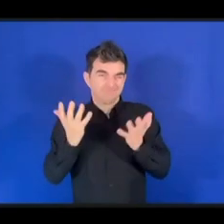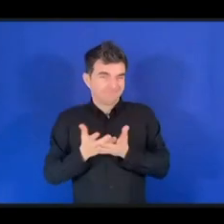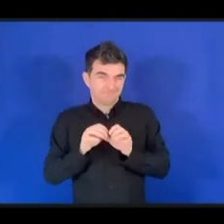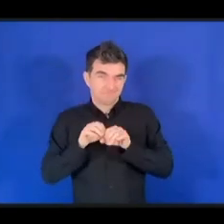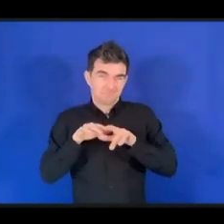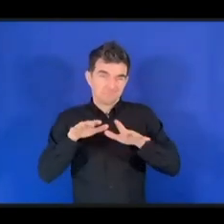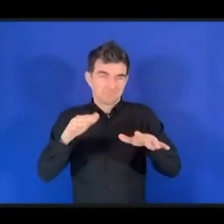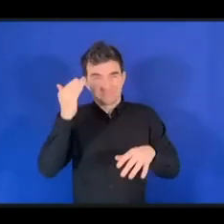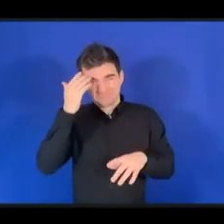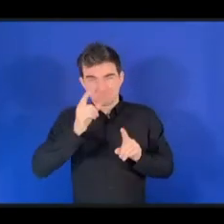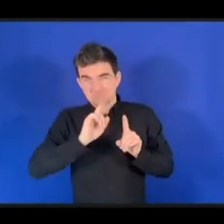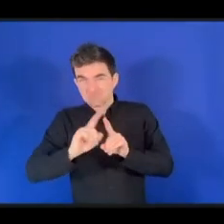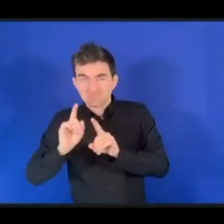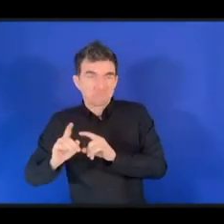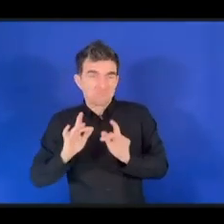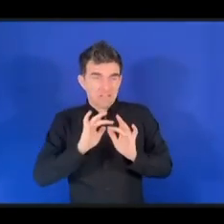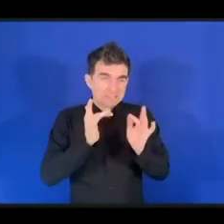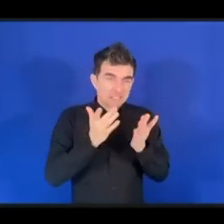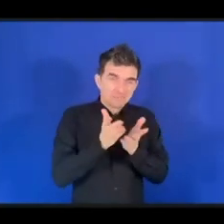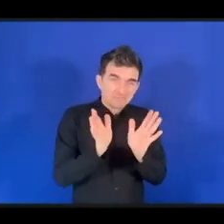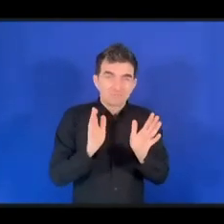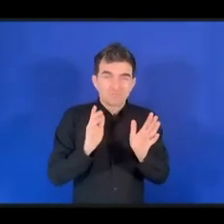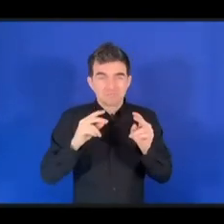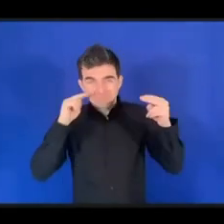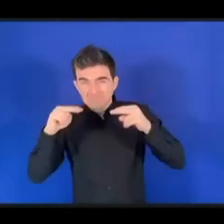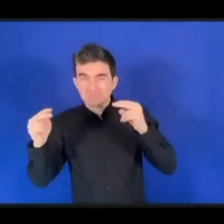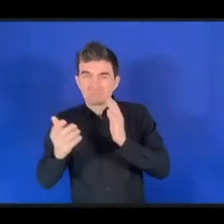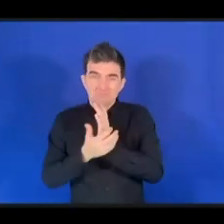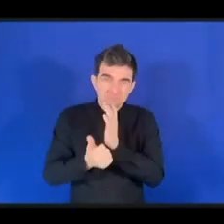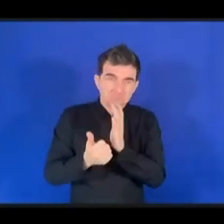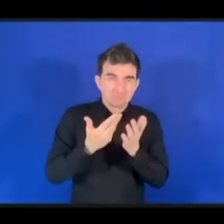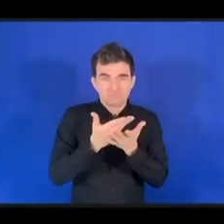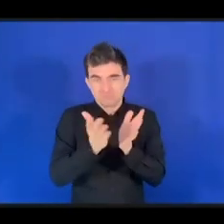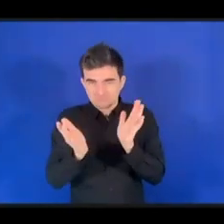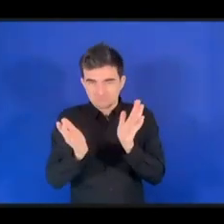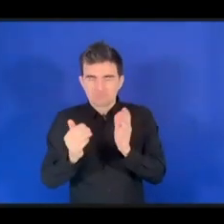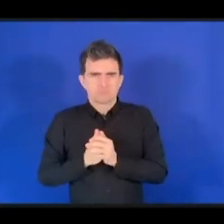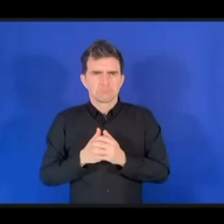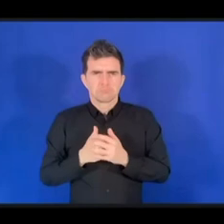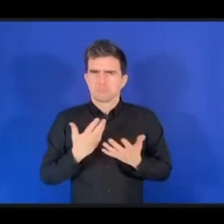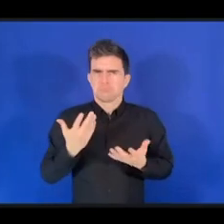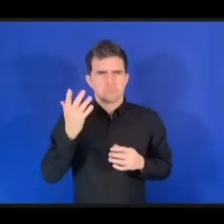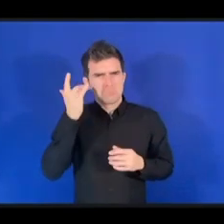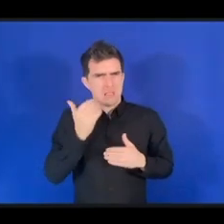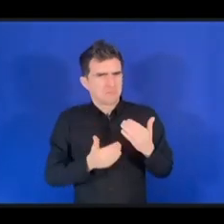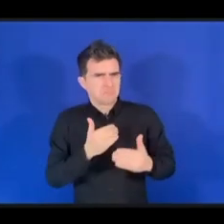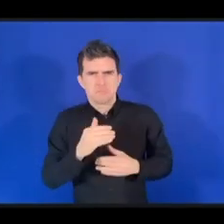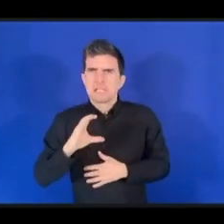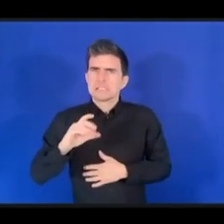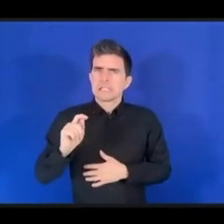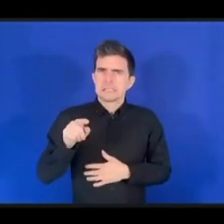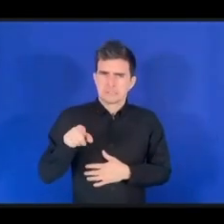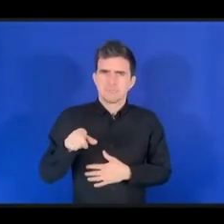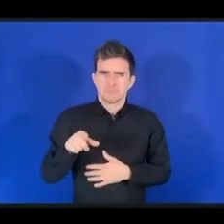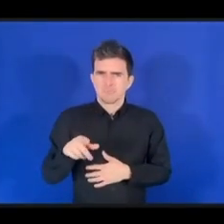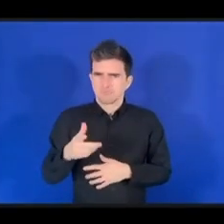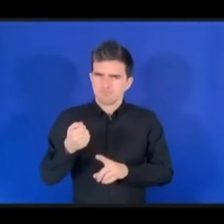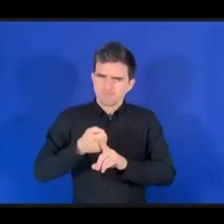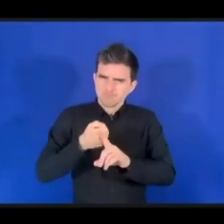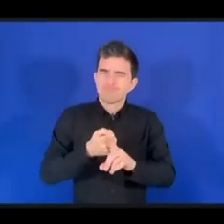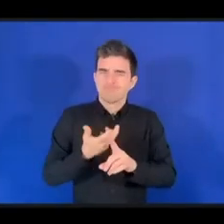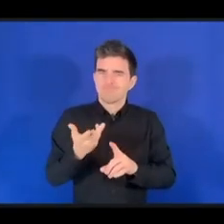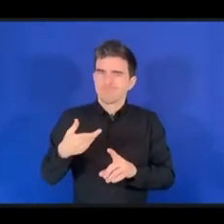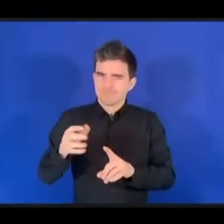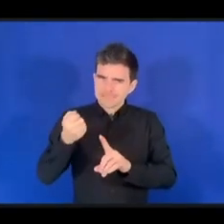الانترنت لذلك نحن قررنا ان نرفع صوت الدول الجذريه الصغيره